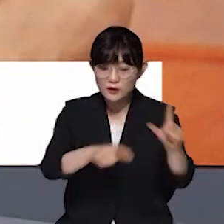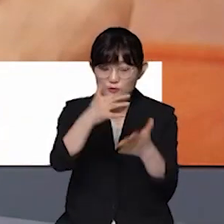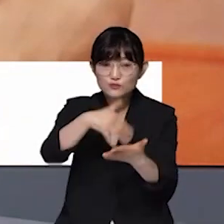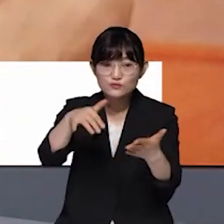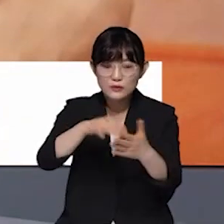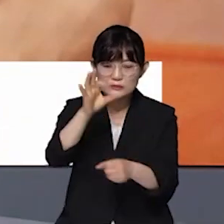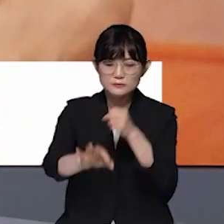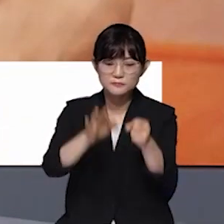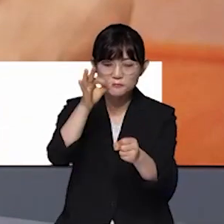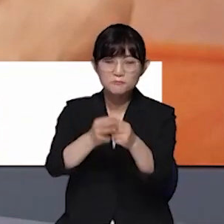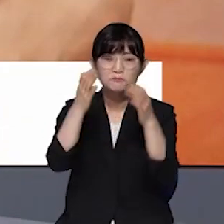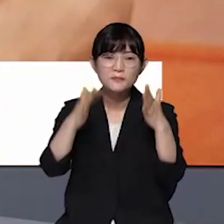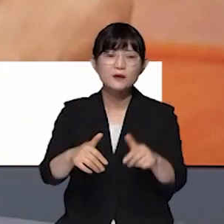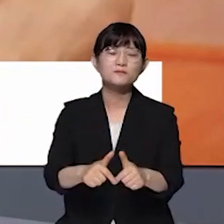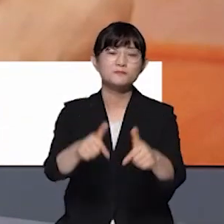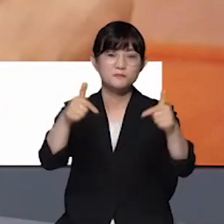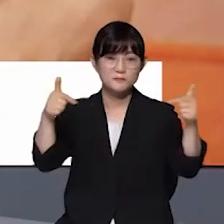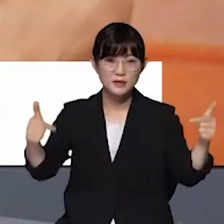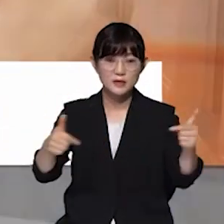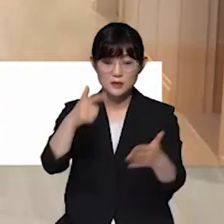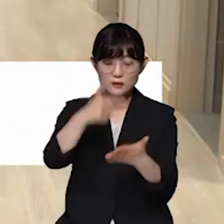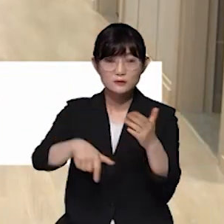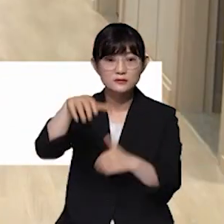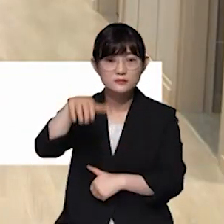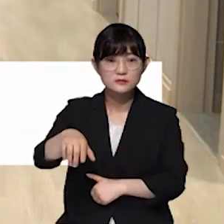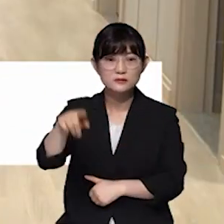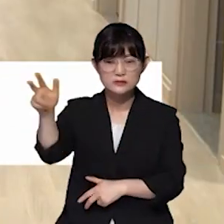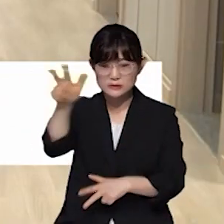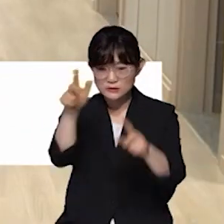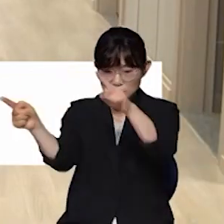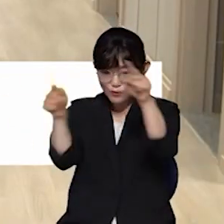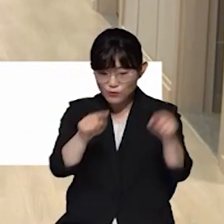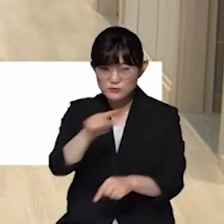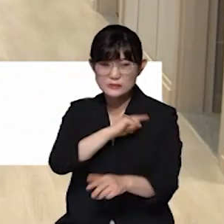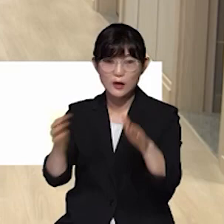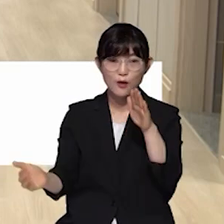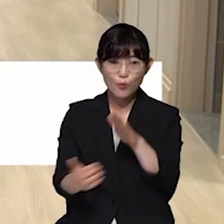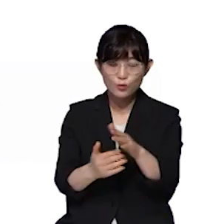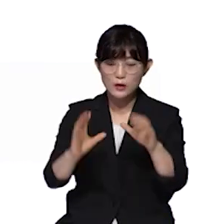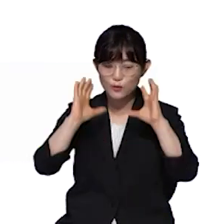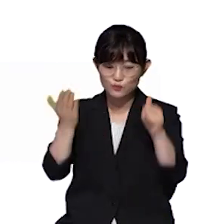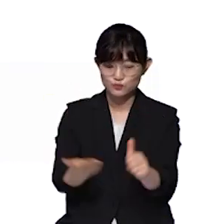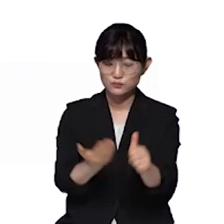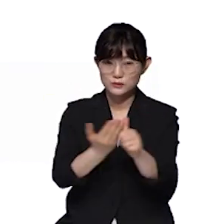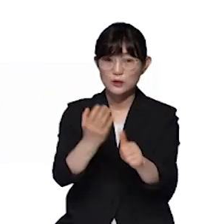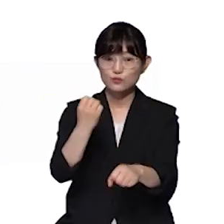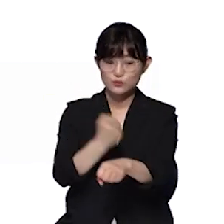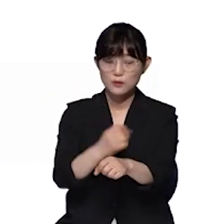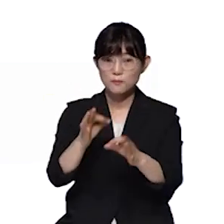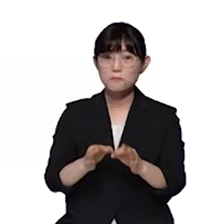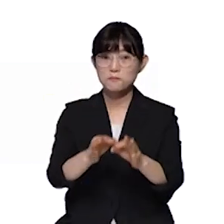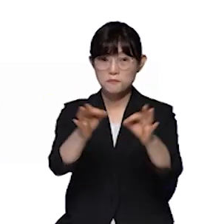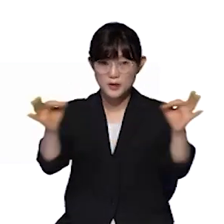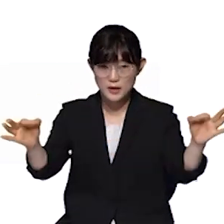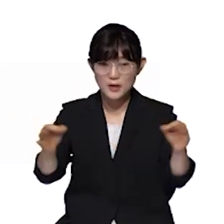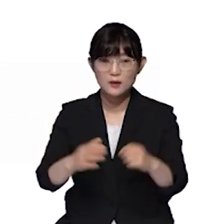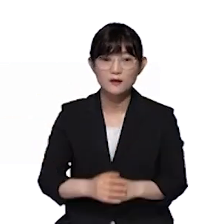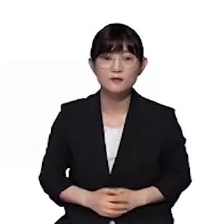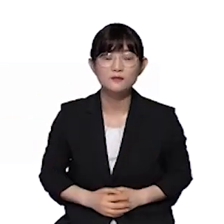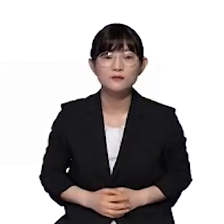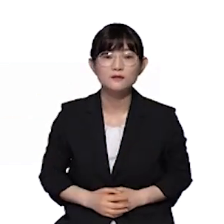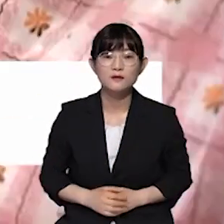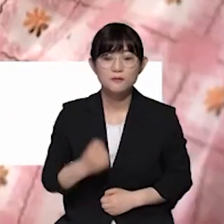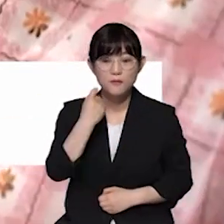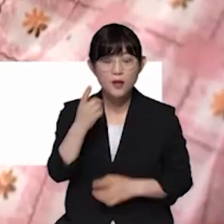만에 증가했습니다. 강진군은 전국 최고 수준의 육아수당 지급 등 다양한 시책을 추진한 결과 지난